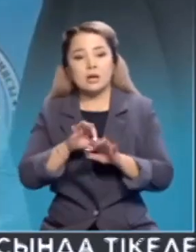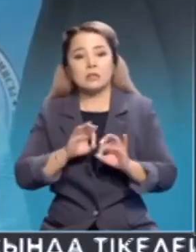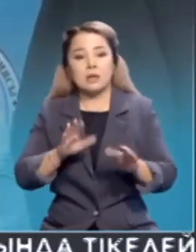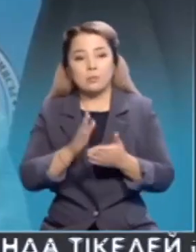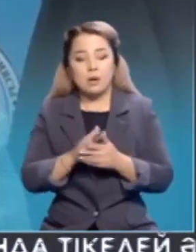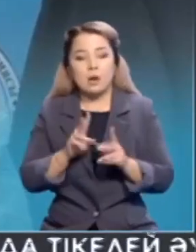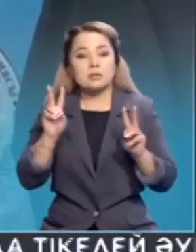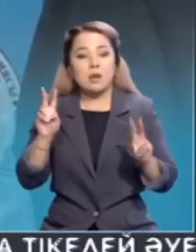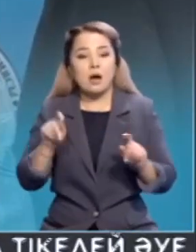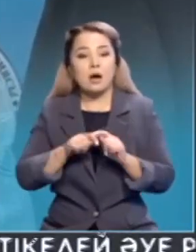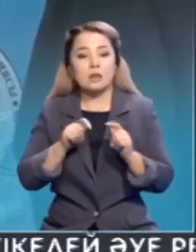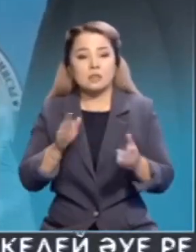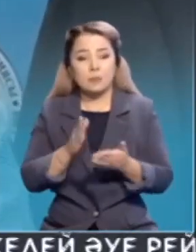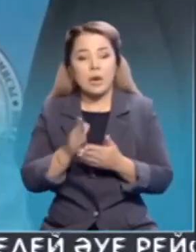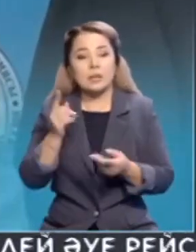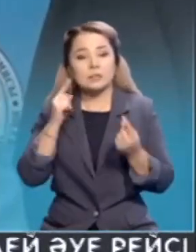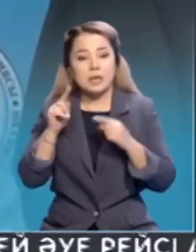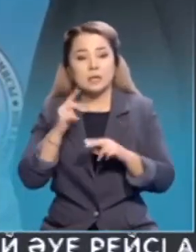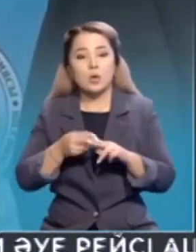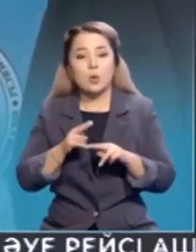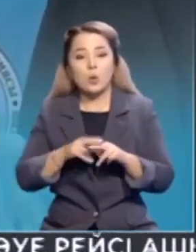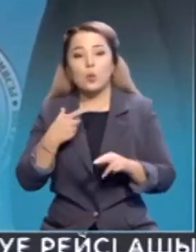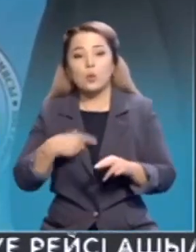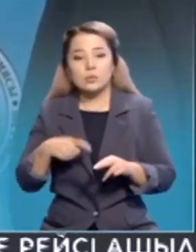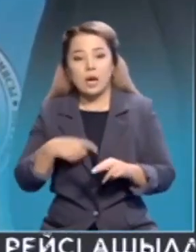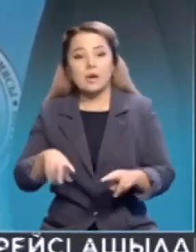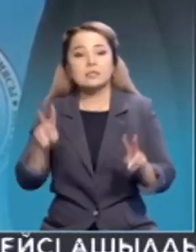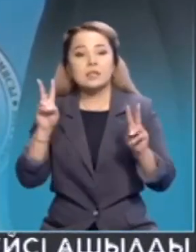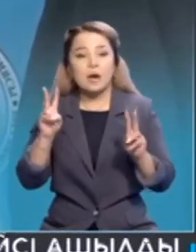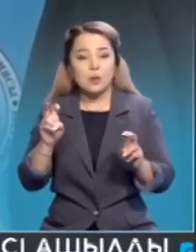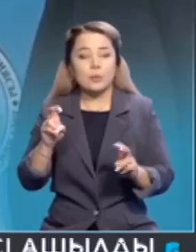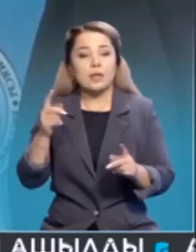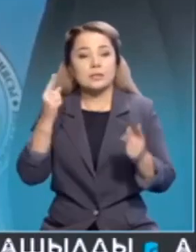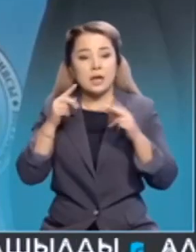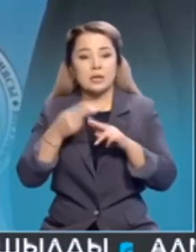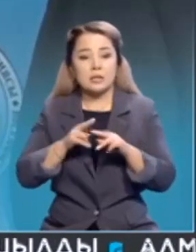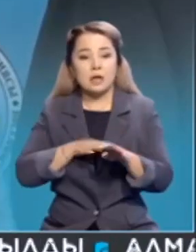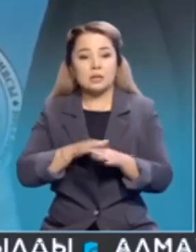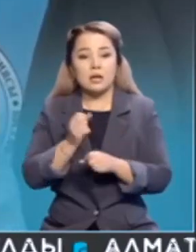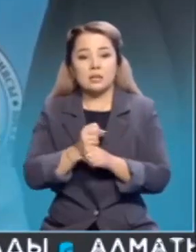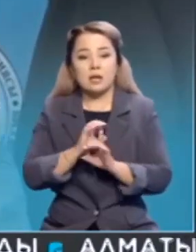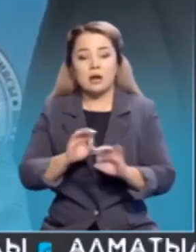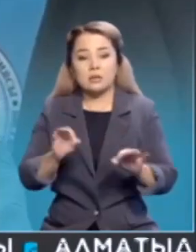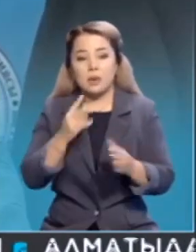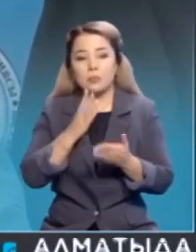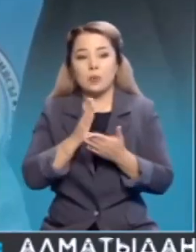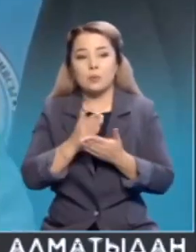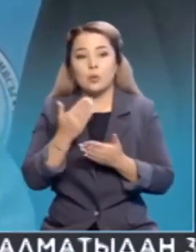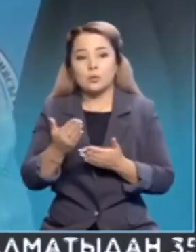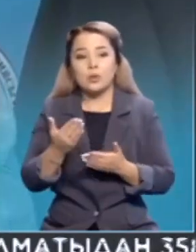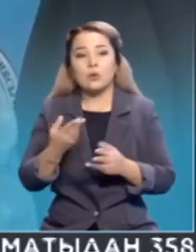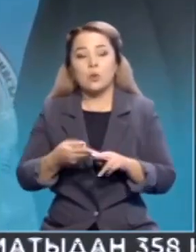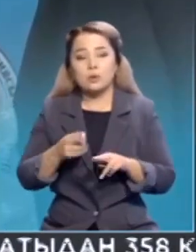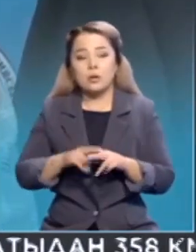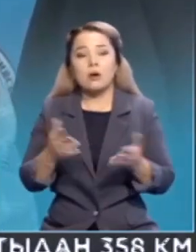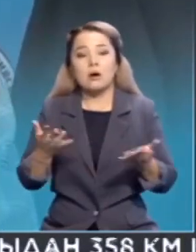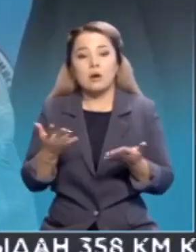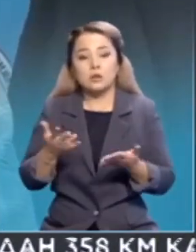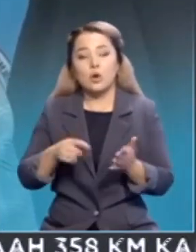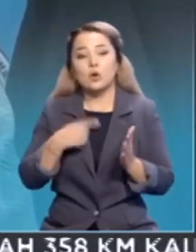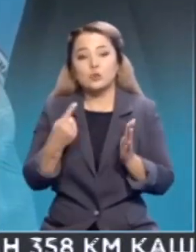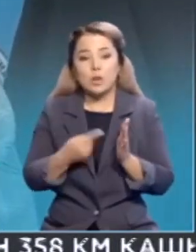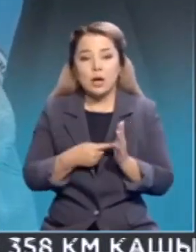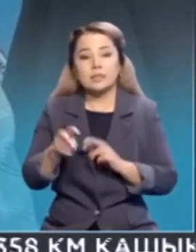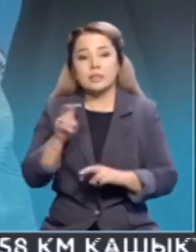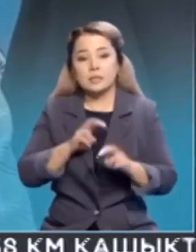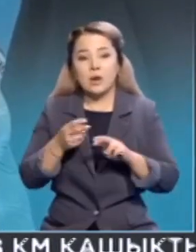тақырыпты аша алған, идеясын өзінің сол тақырыпқа қатысты идеясын алдымен айтып, сонан кейін неге осылай болып деген сұраққа